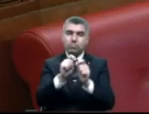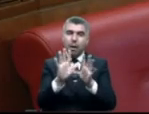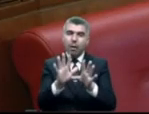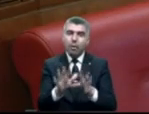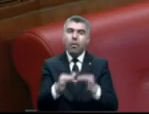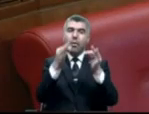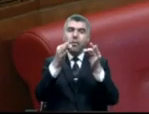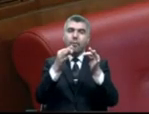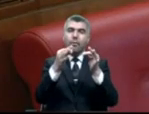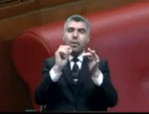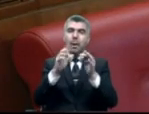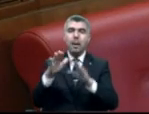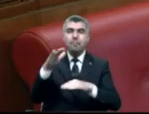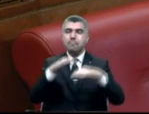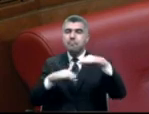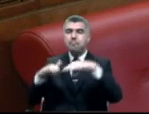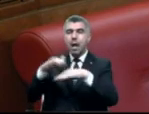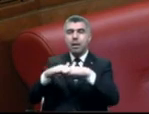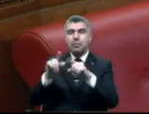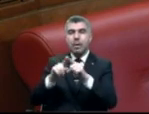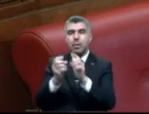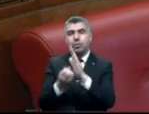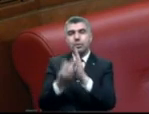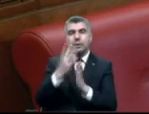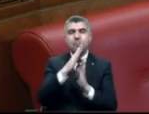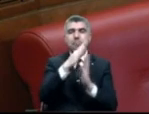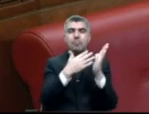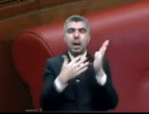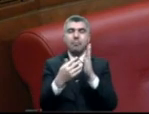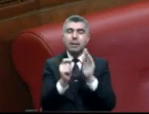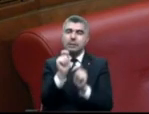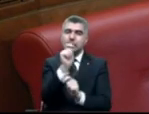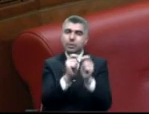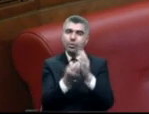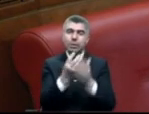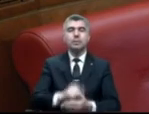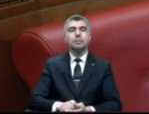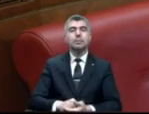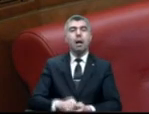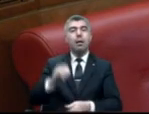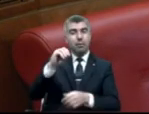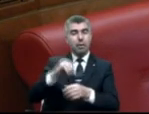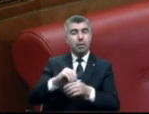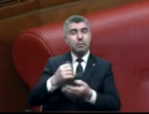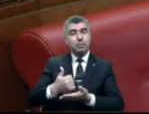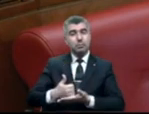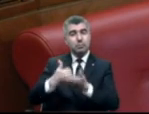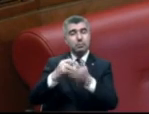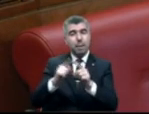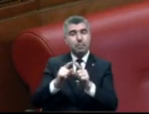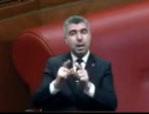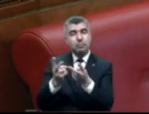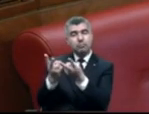مكامن الطاقة البحرية والشروع في بلورة خارطة الطريق لتطويرها. وأيضا فيه تزويد محطات تحلية